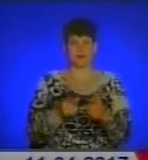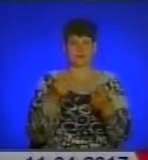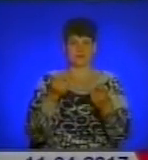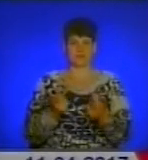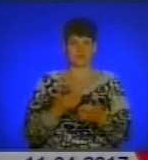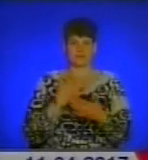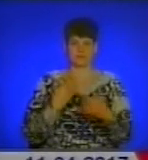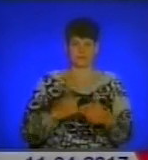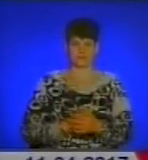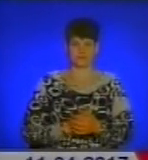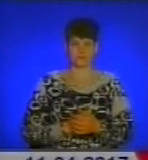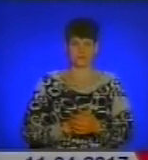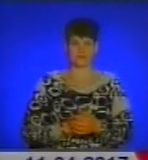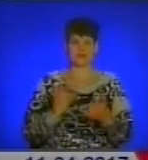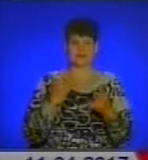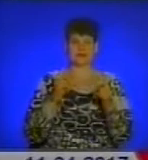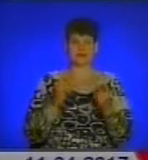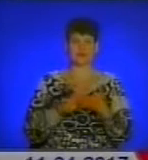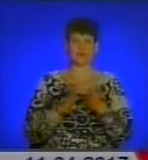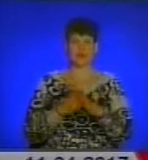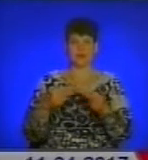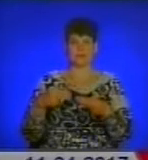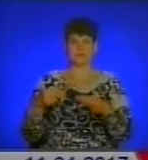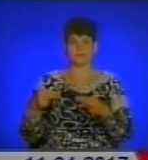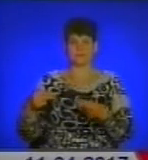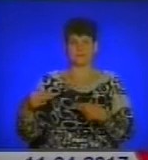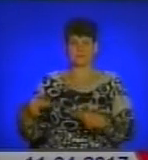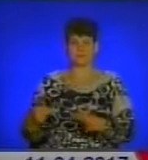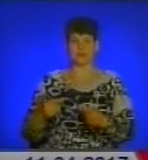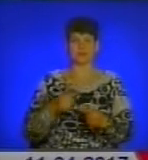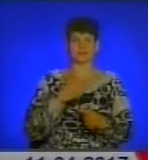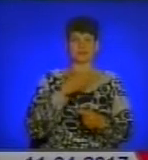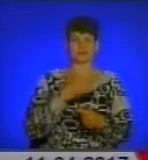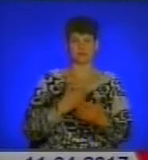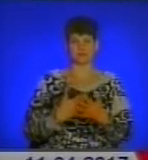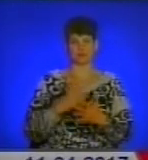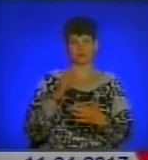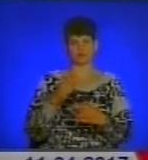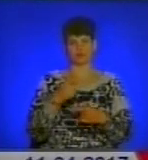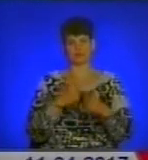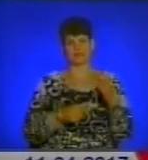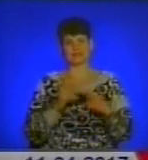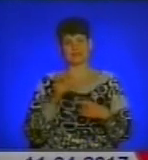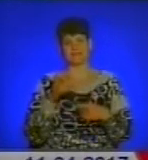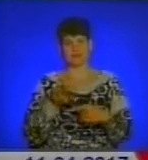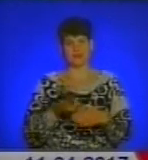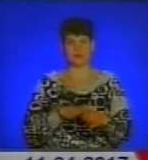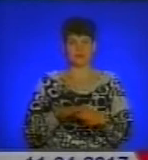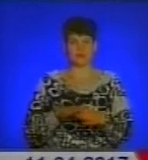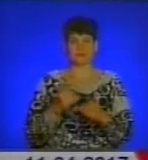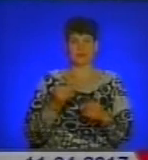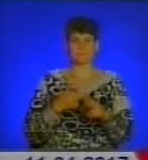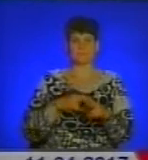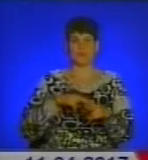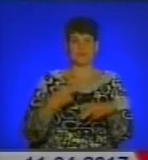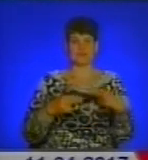Зараз тільки заключаються договори і, ну, так як нам сказали, це приблизно буде в половині квітня повністю, бо тому що зараз повертаються